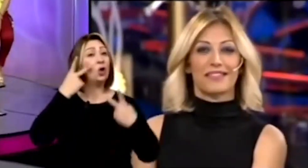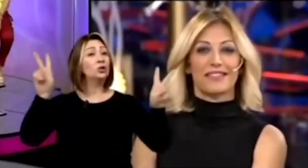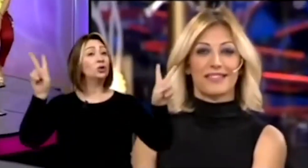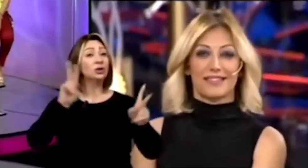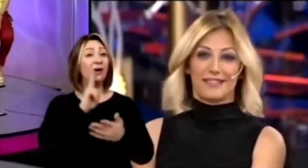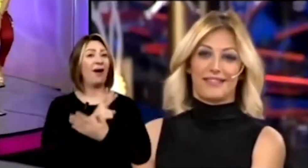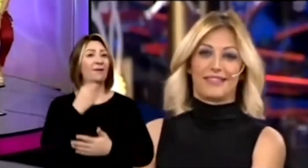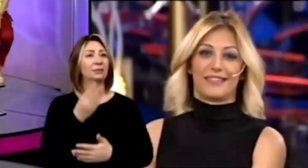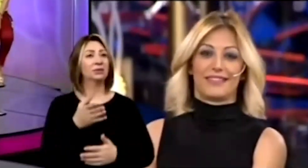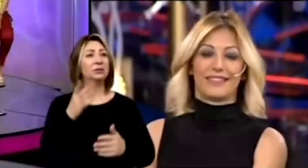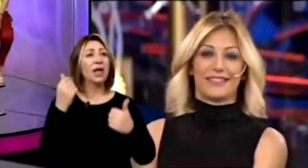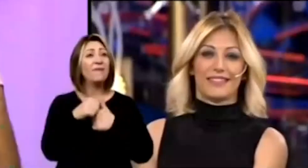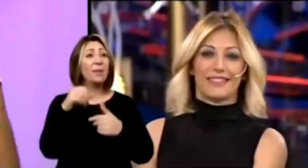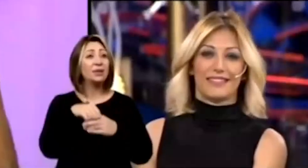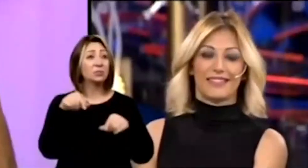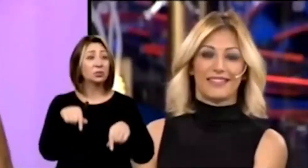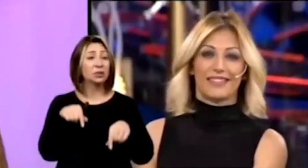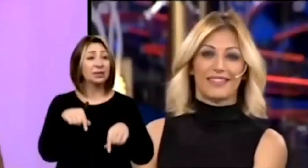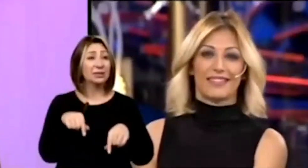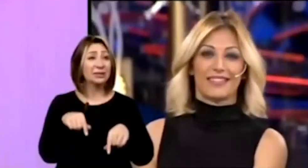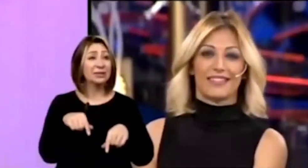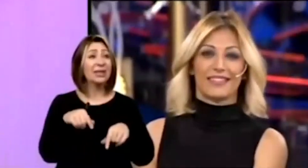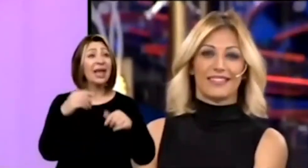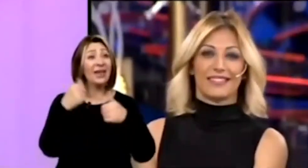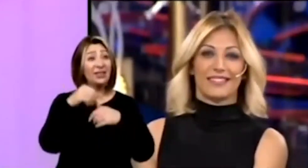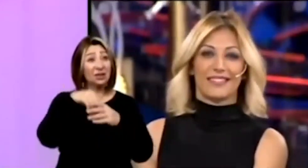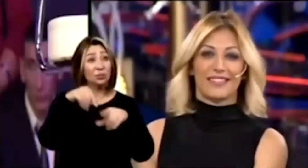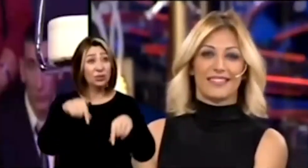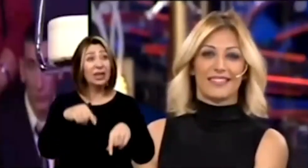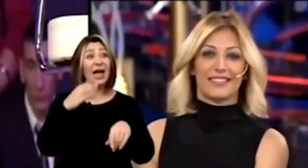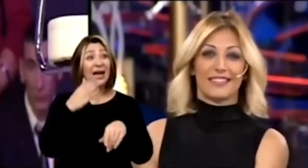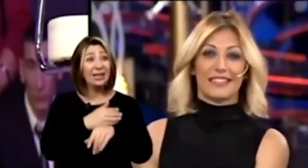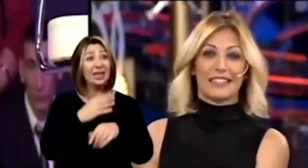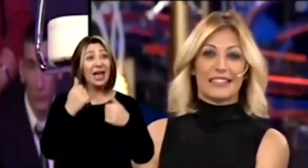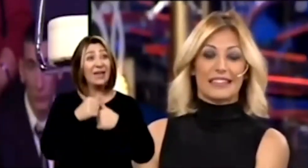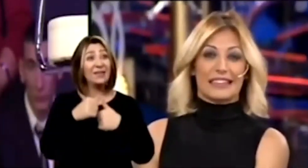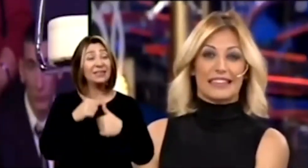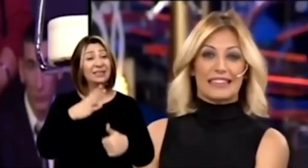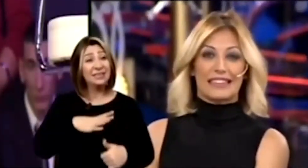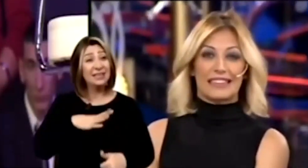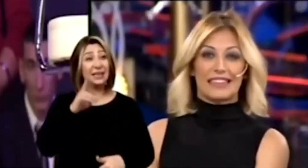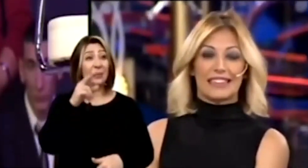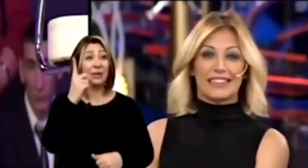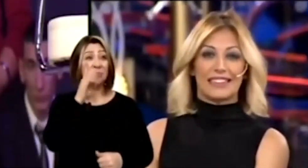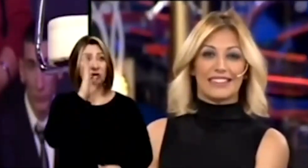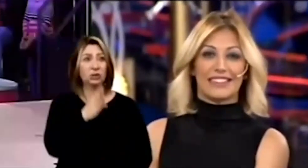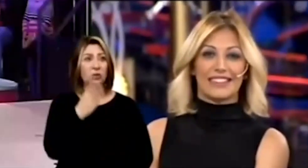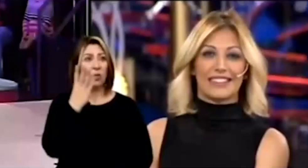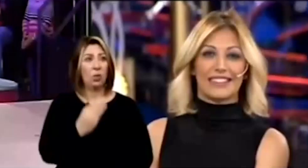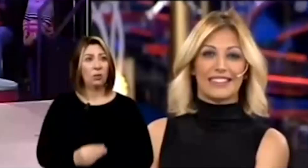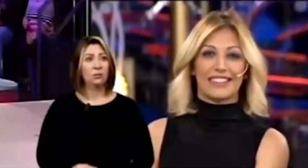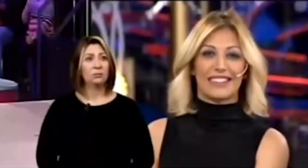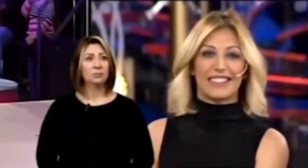biz verebilmek için. Buradayız. Başka hiçbir şey için değil. Yani... Evlilik için buradaysan eğer o zaman gerçekten herkese de saygı duyun. Biri gibi davran. Ciddi ol